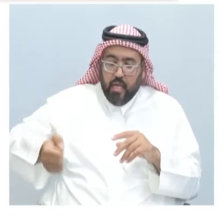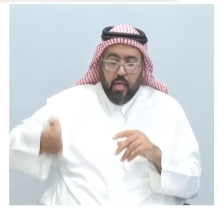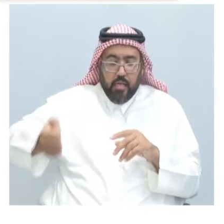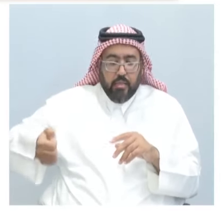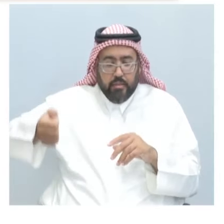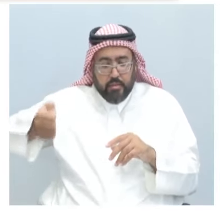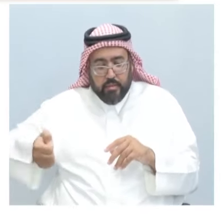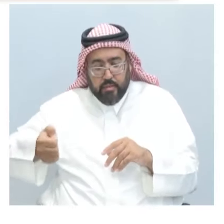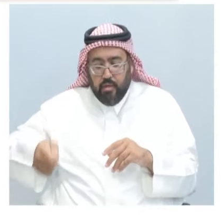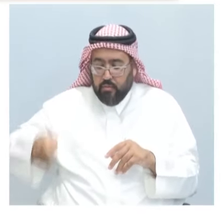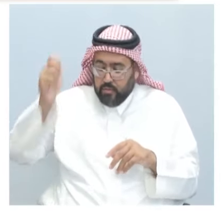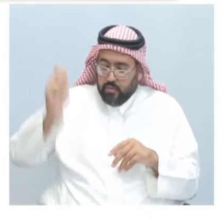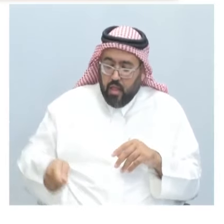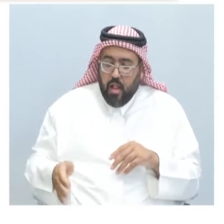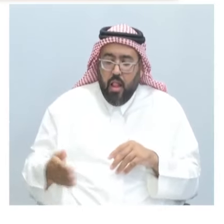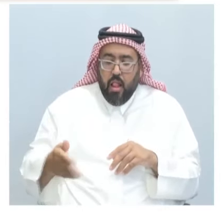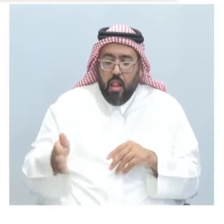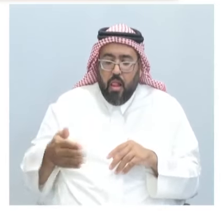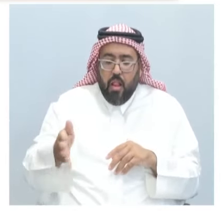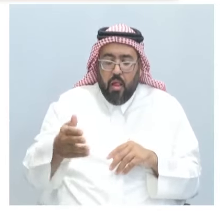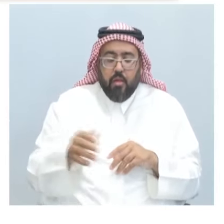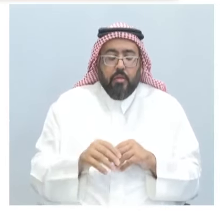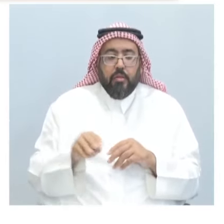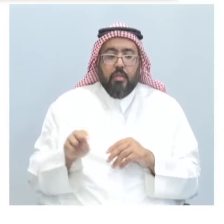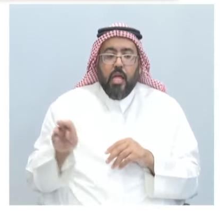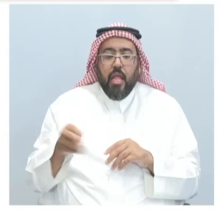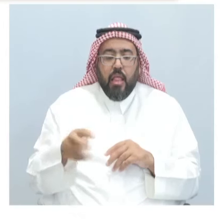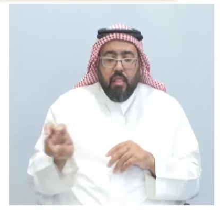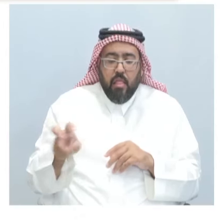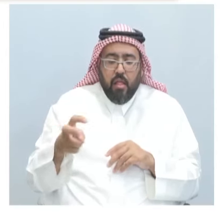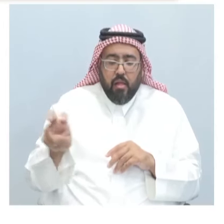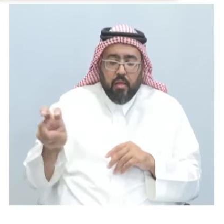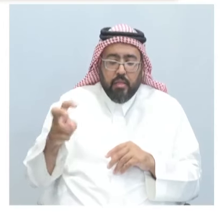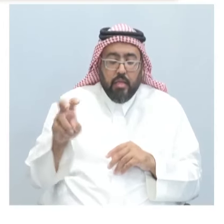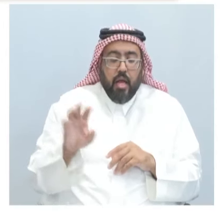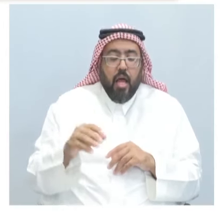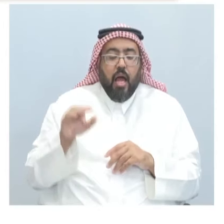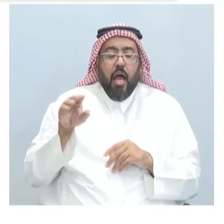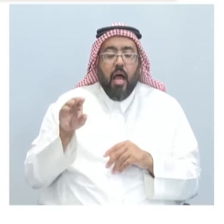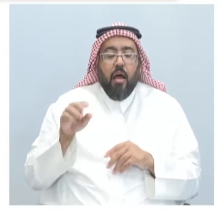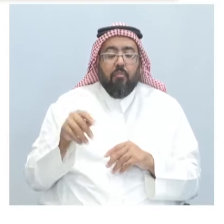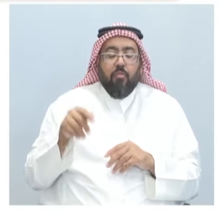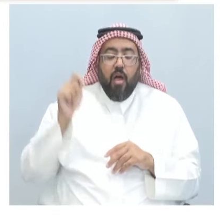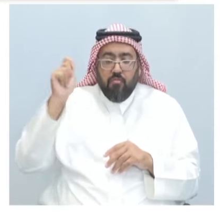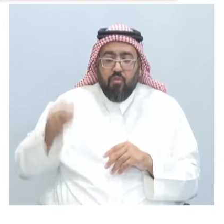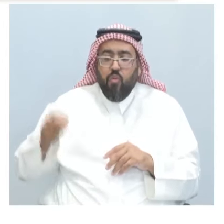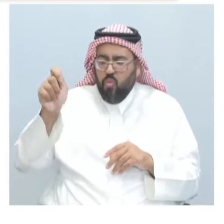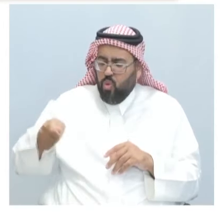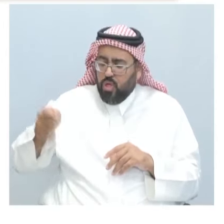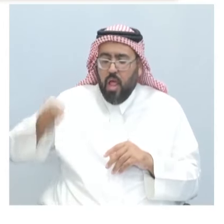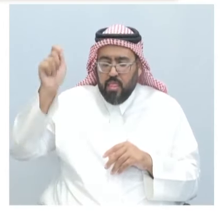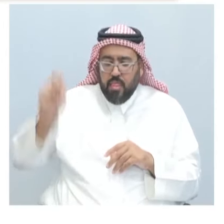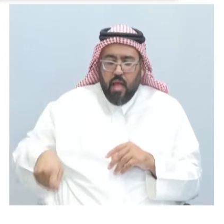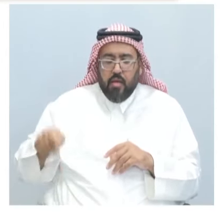احسنتم وكيف ان العصا تحولت الى حيه عندما القاها موسى